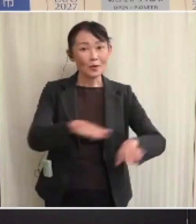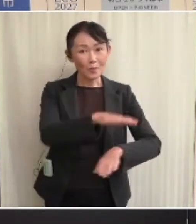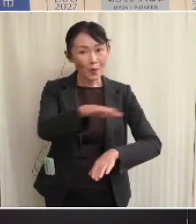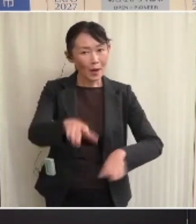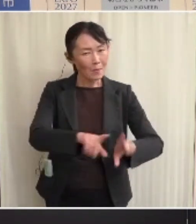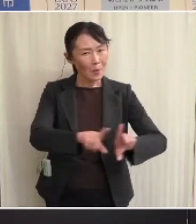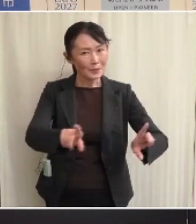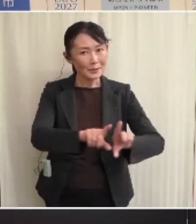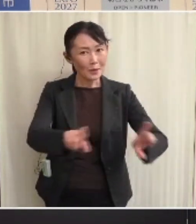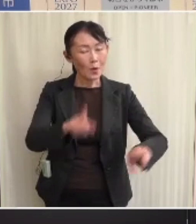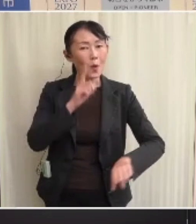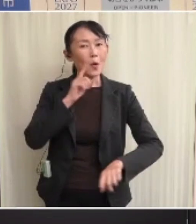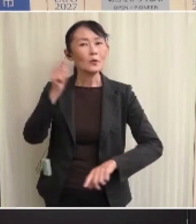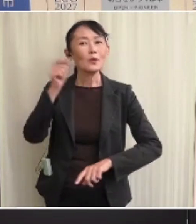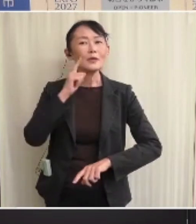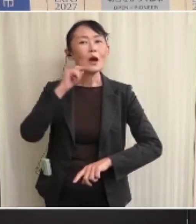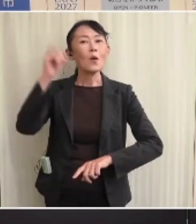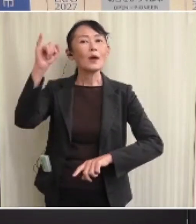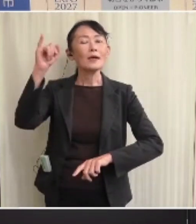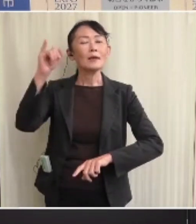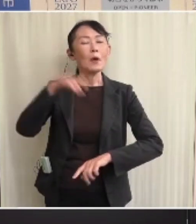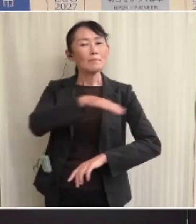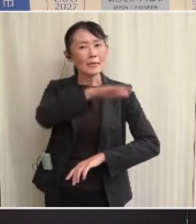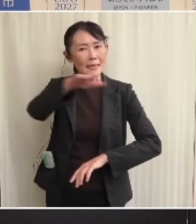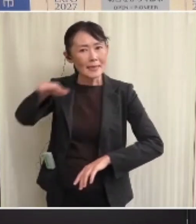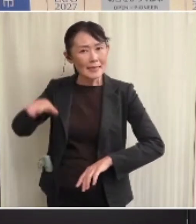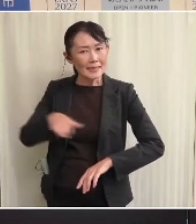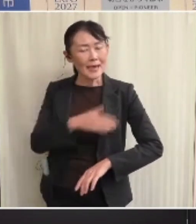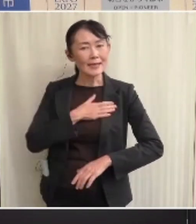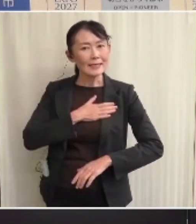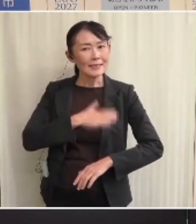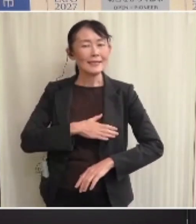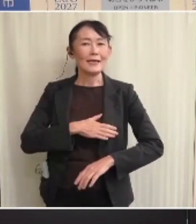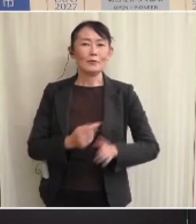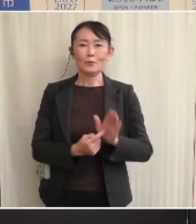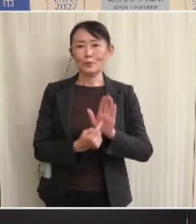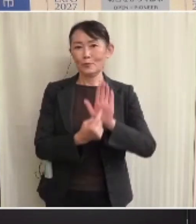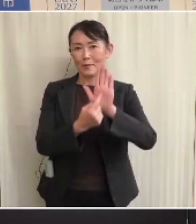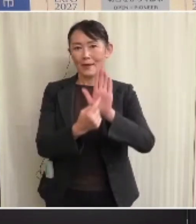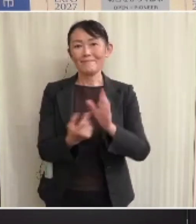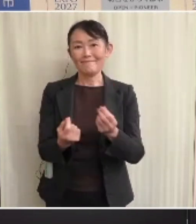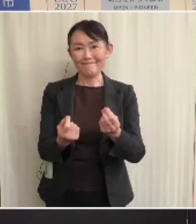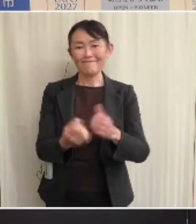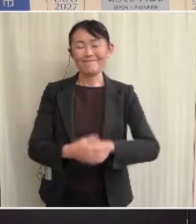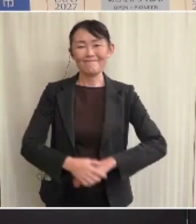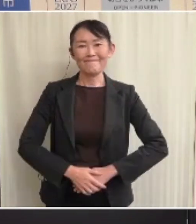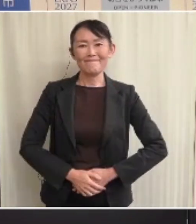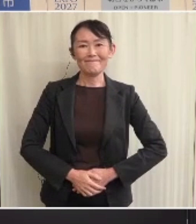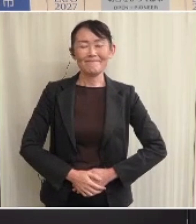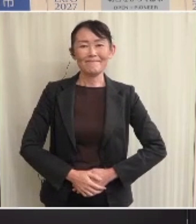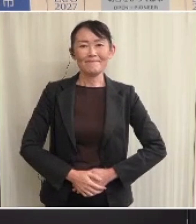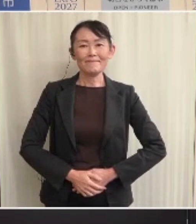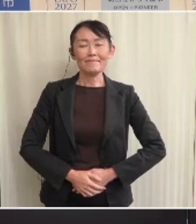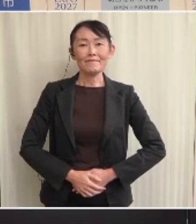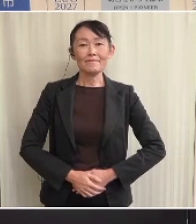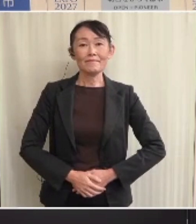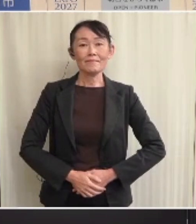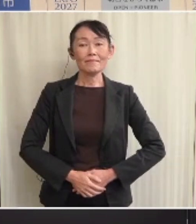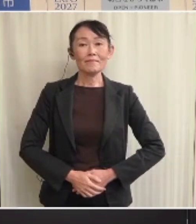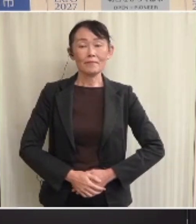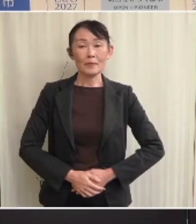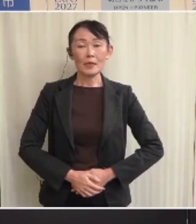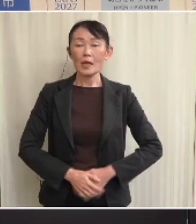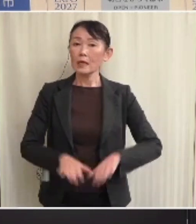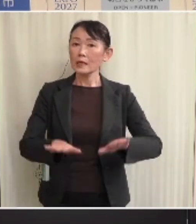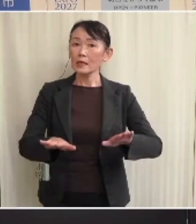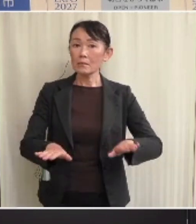ちろん、保護者の方からも認知度を高い作品だと思います。今現役